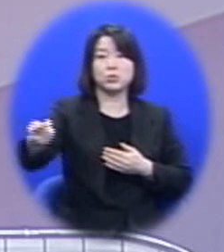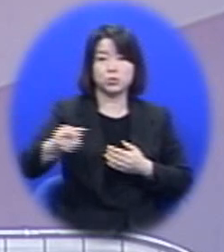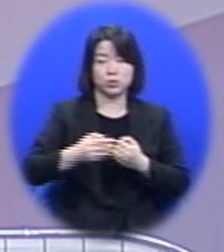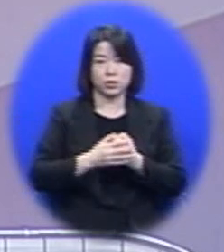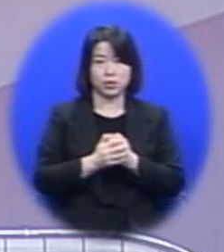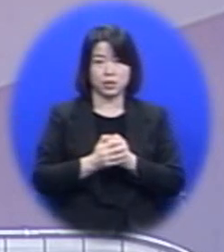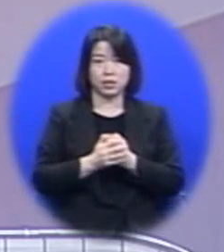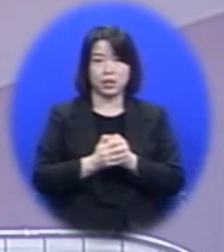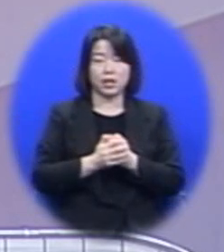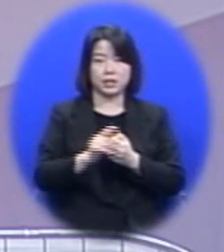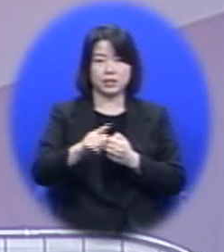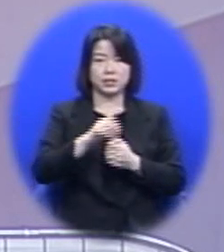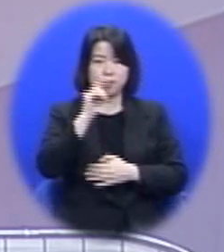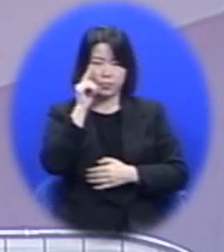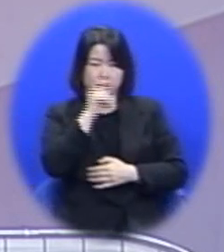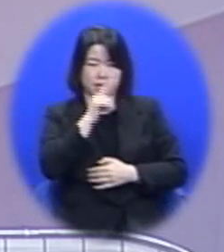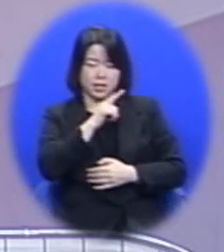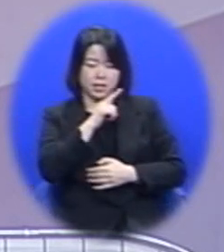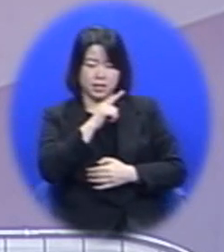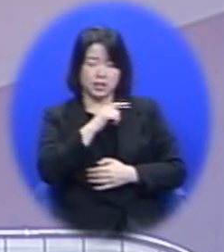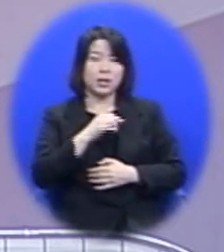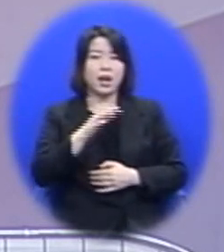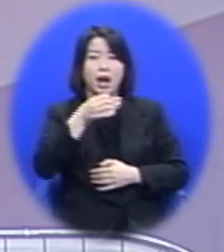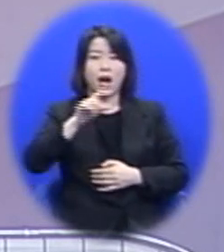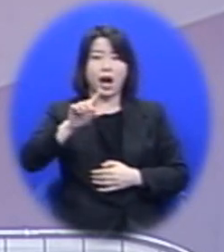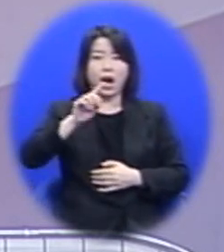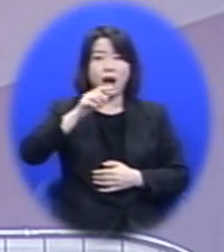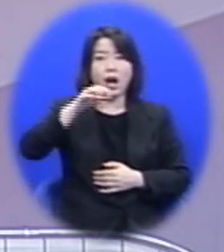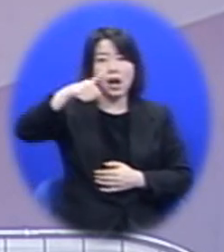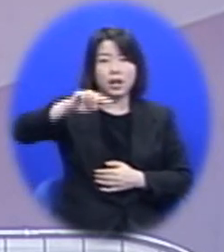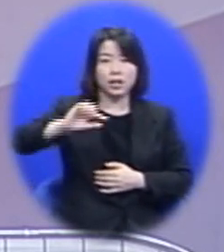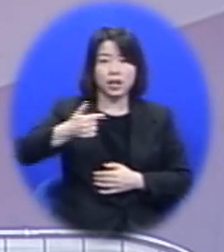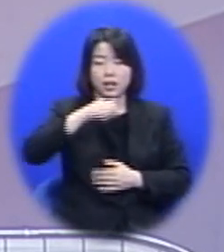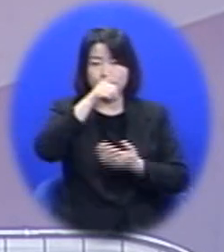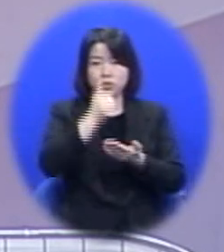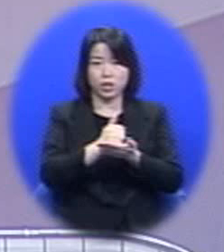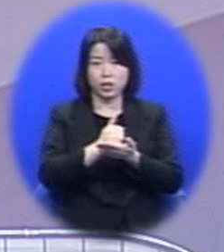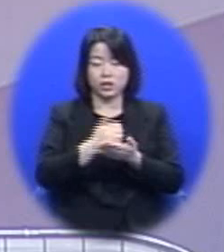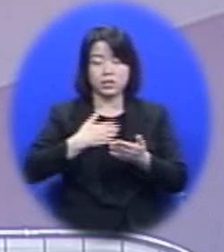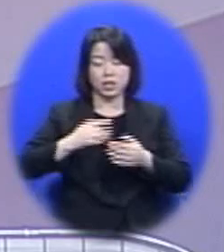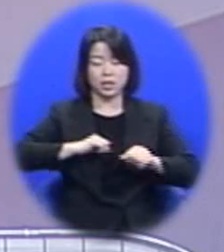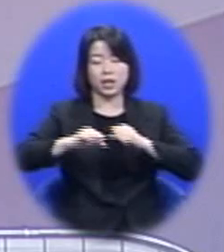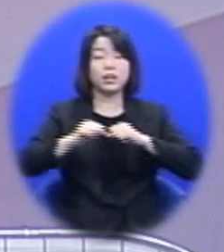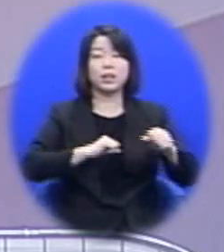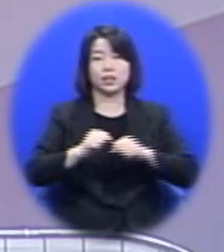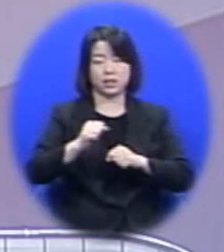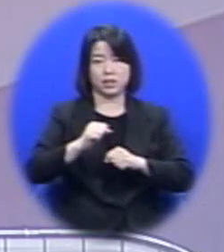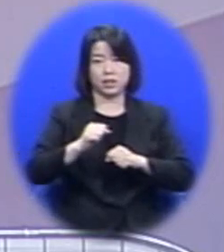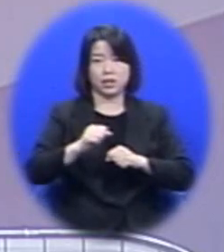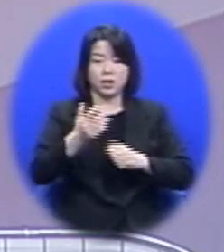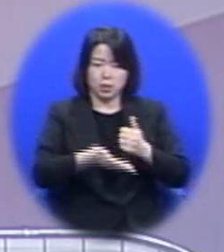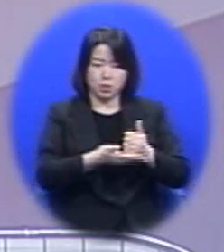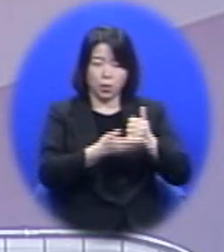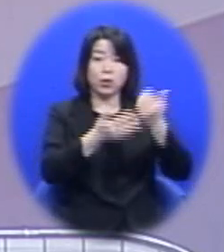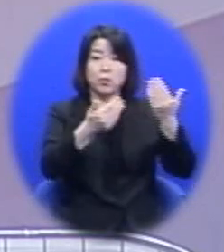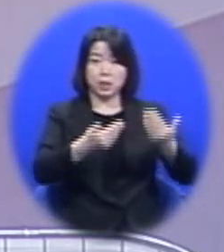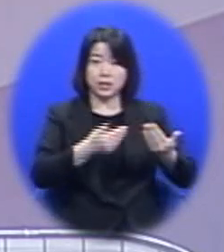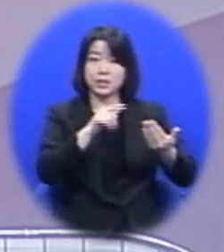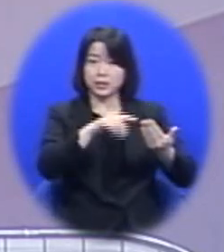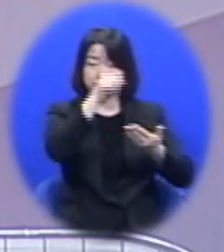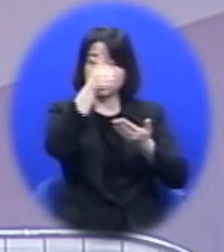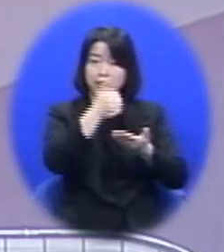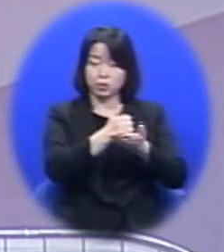준 아간의 죄를 자기가 저질렀다고 그렇게 존경받는 그분이 교인들